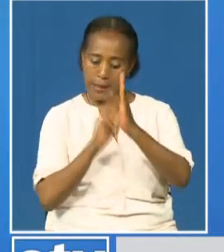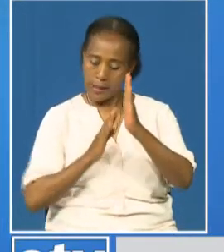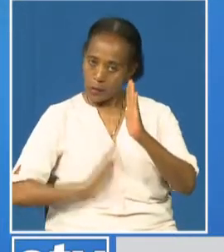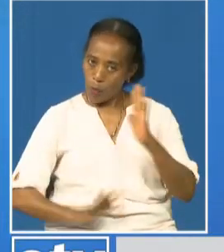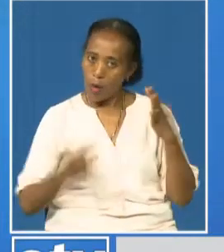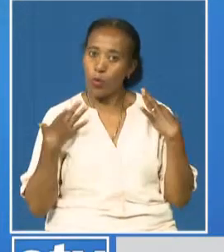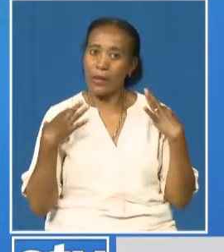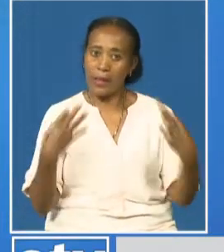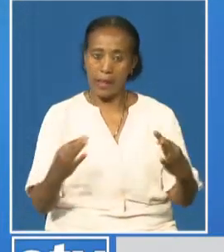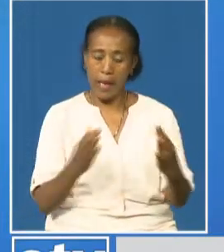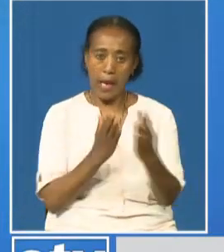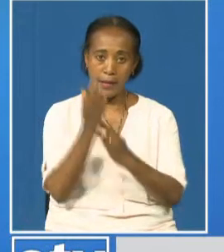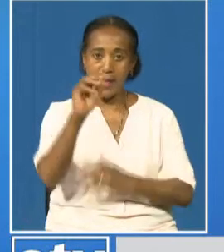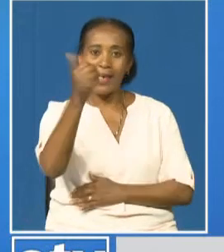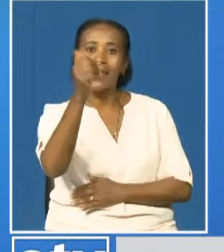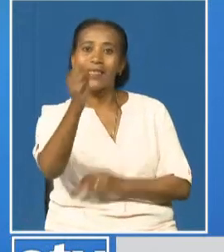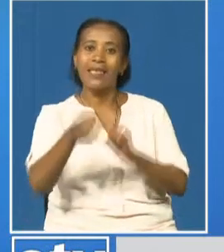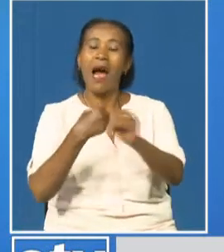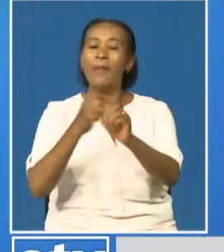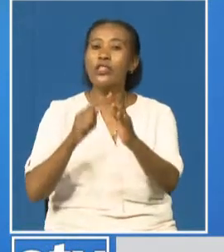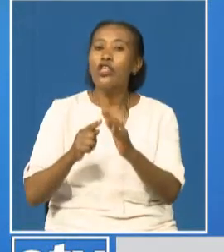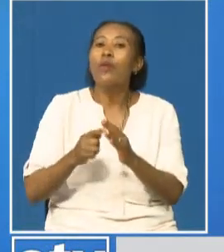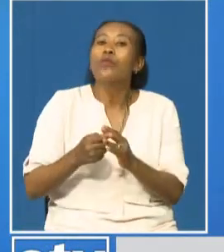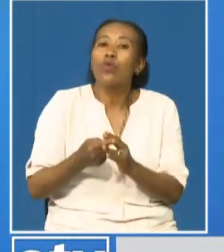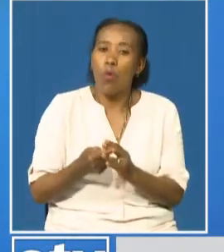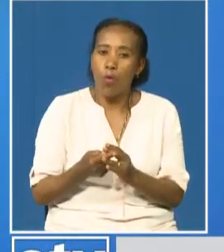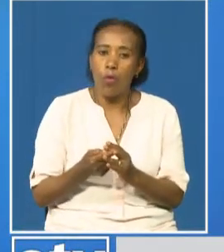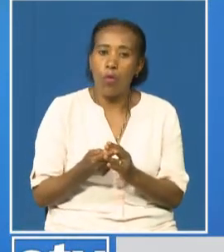ከስነ ተዋልዶ ጤና አንጻር ስለሚታይ ከ10 ዓመት ጀምሮ ነው